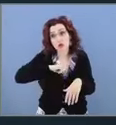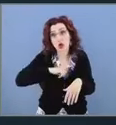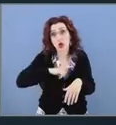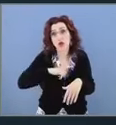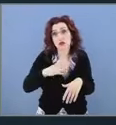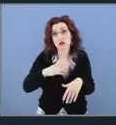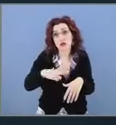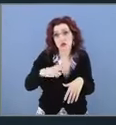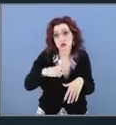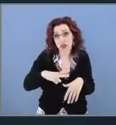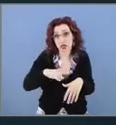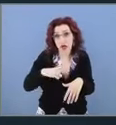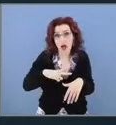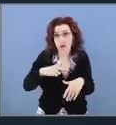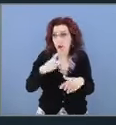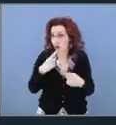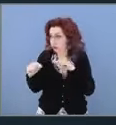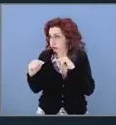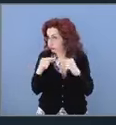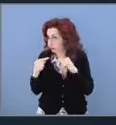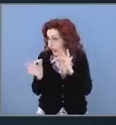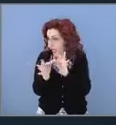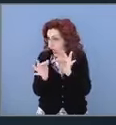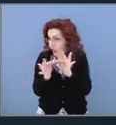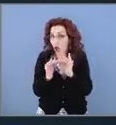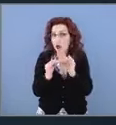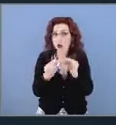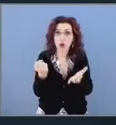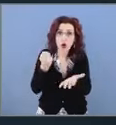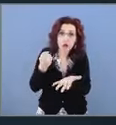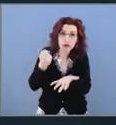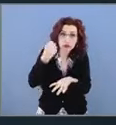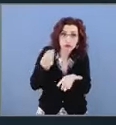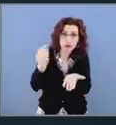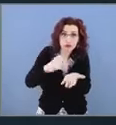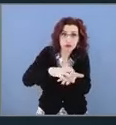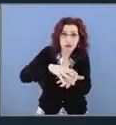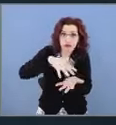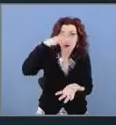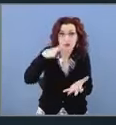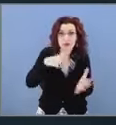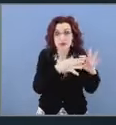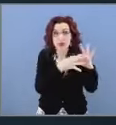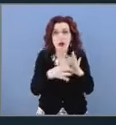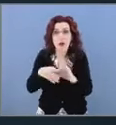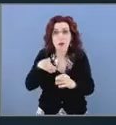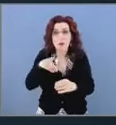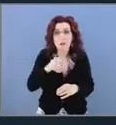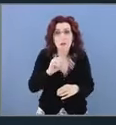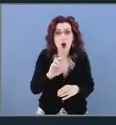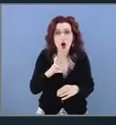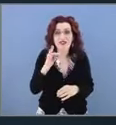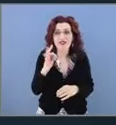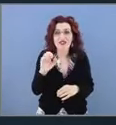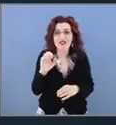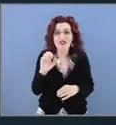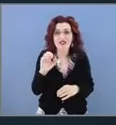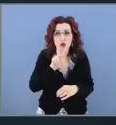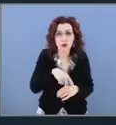potranno aumentare, dedicate al PORFESL 2021-2027, più della metà delle risorse